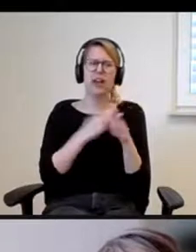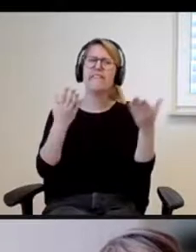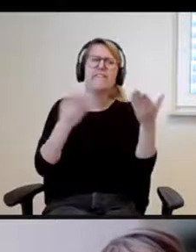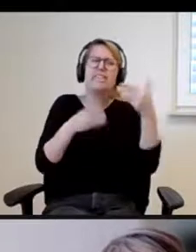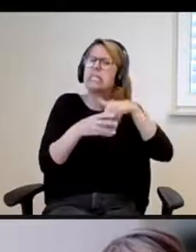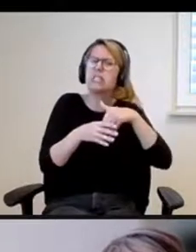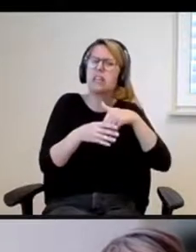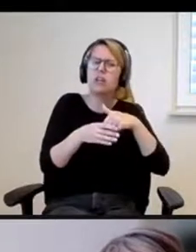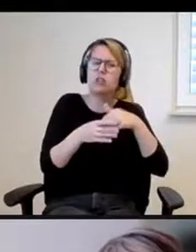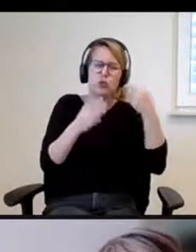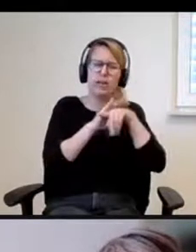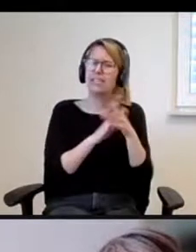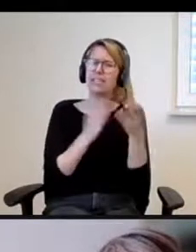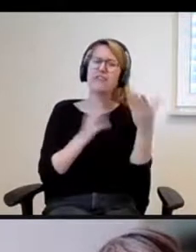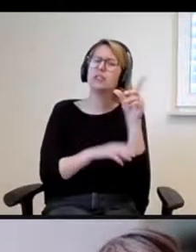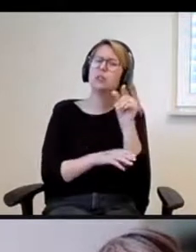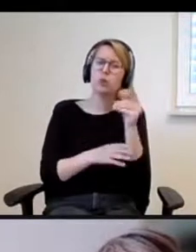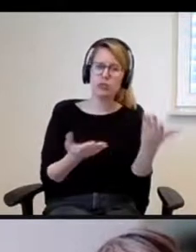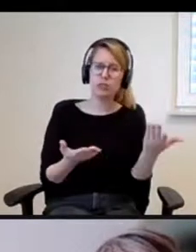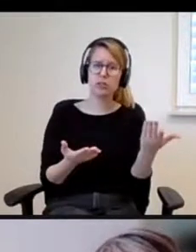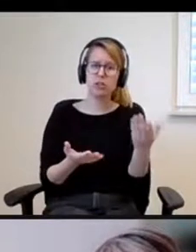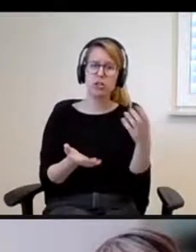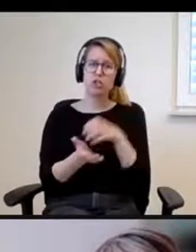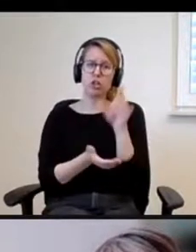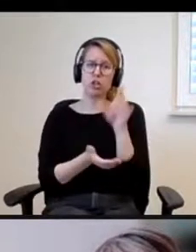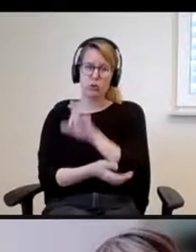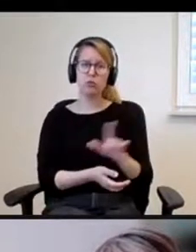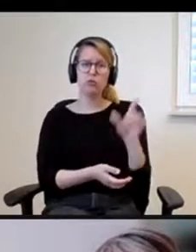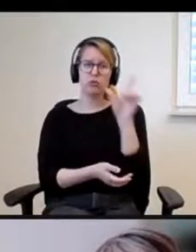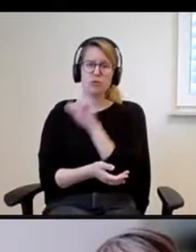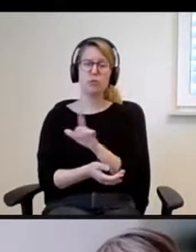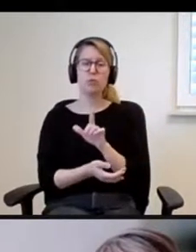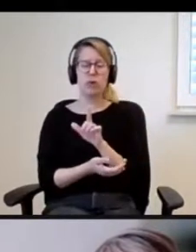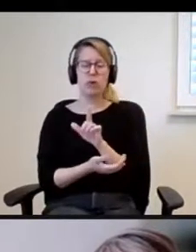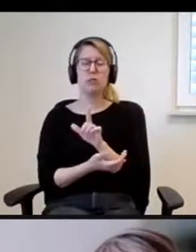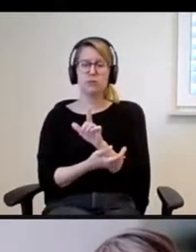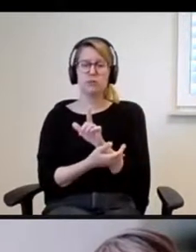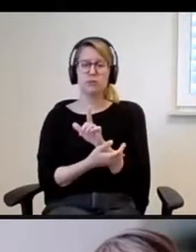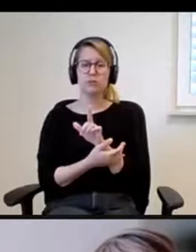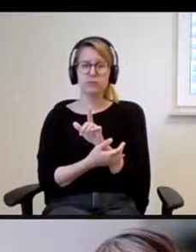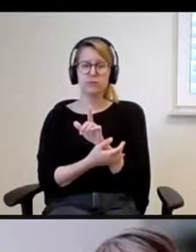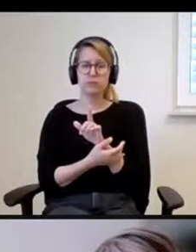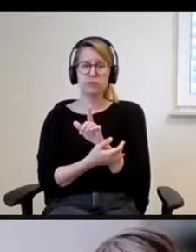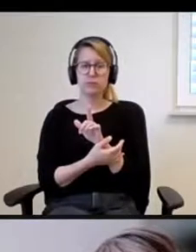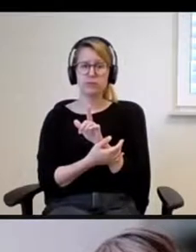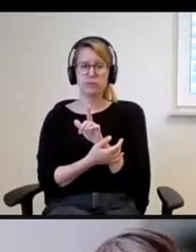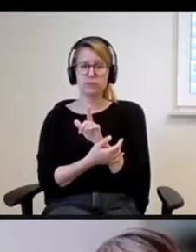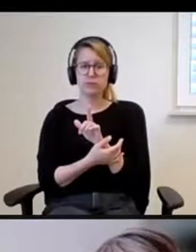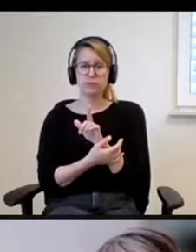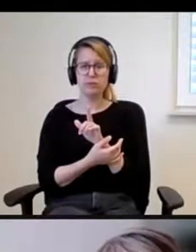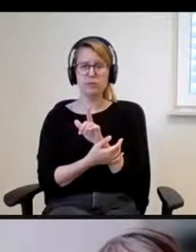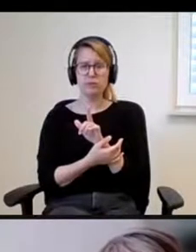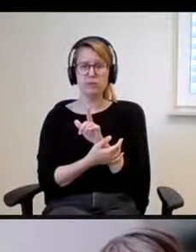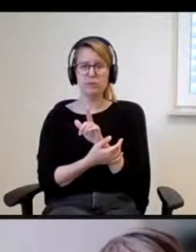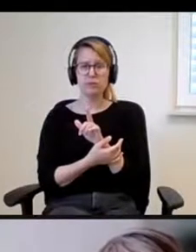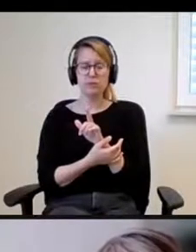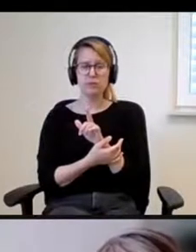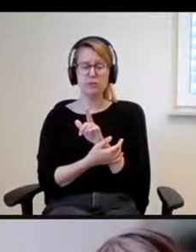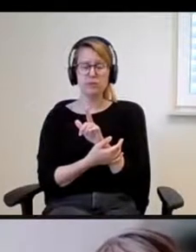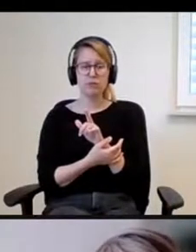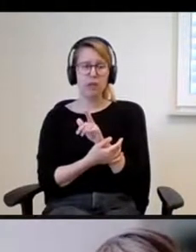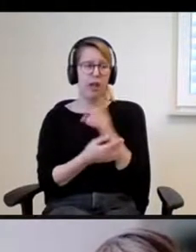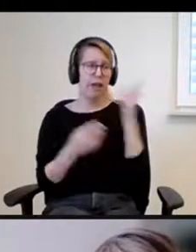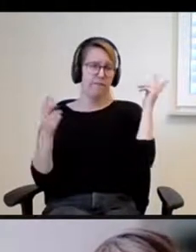beaucoup de personnes, la vision de l'accessibilité a aussi changé. Donc, ce n'est pas uniquement des rampes